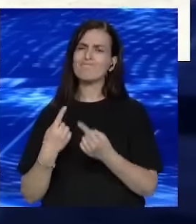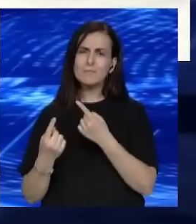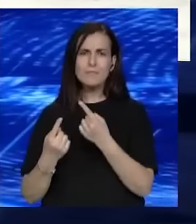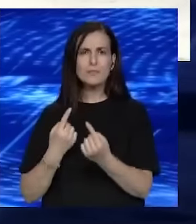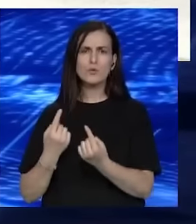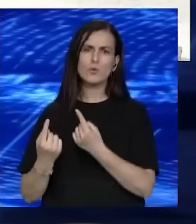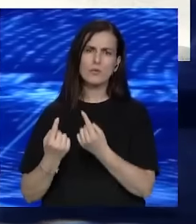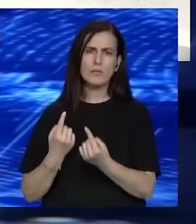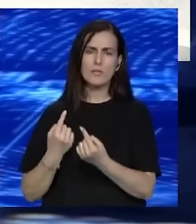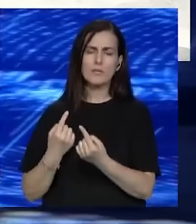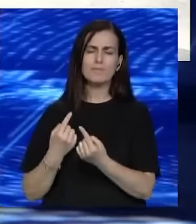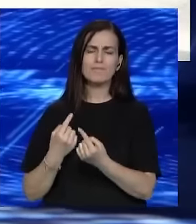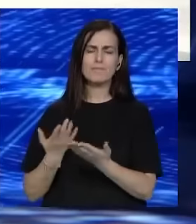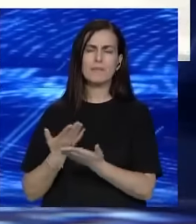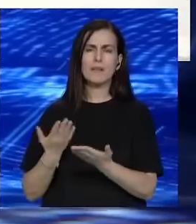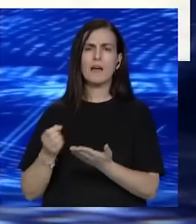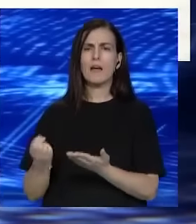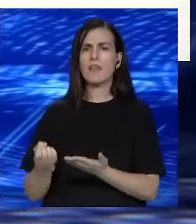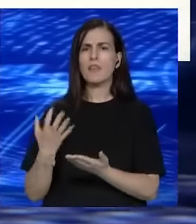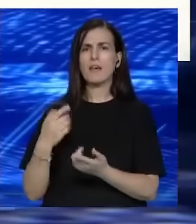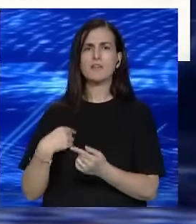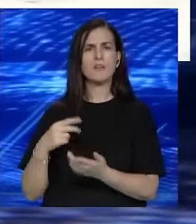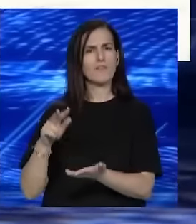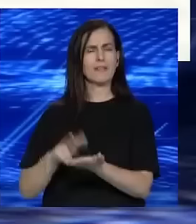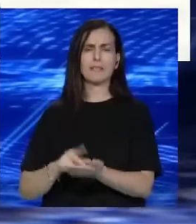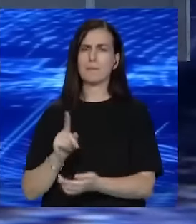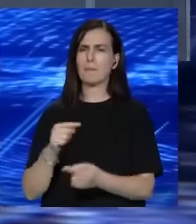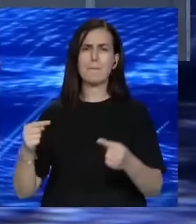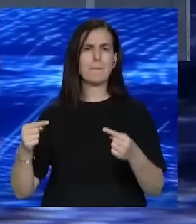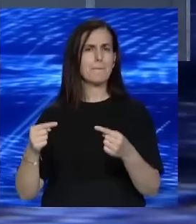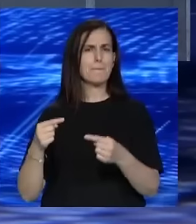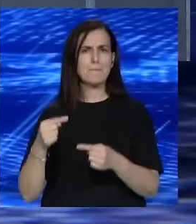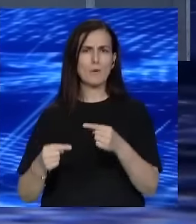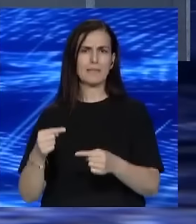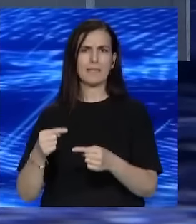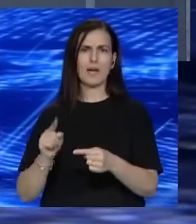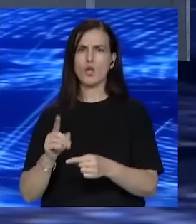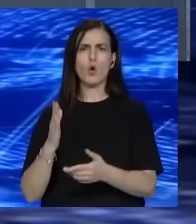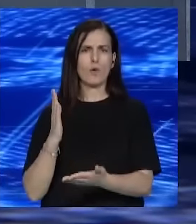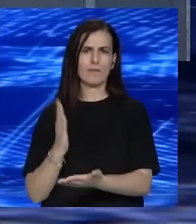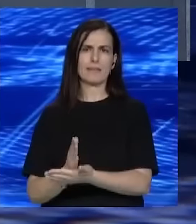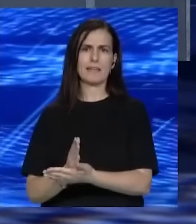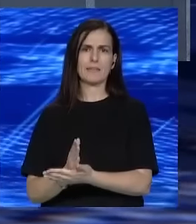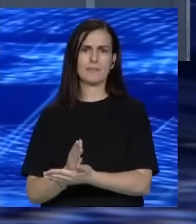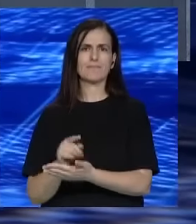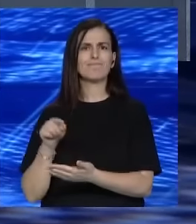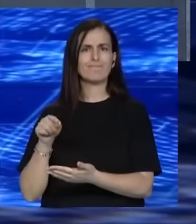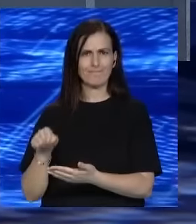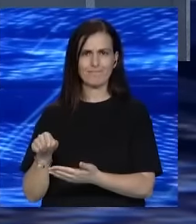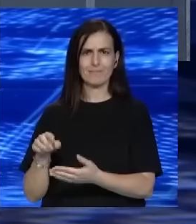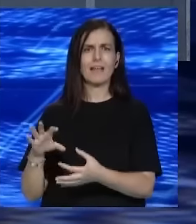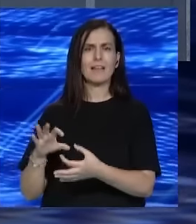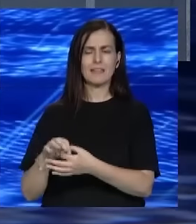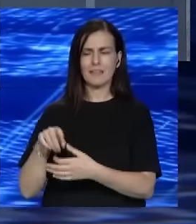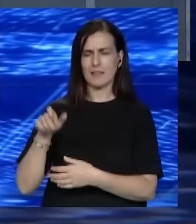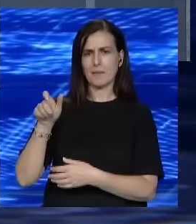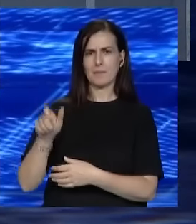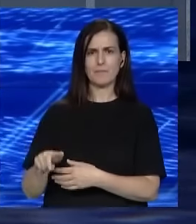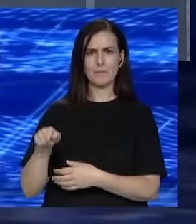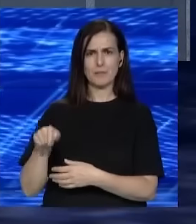shumta nga ana e deputetëve, të cilët një zëri e kanë cilësuar një vendim politik të pa precedent dënimin për kallëzim të rrem ndaj deputeti demokrat